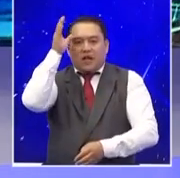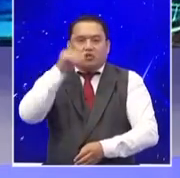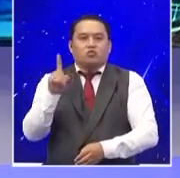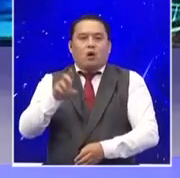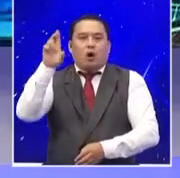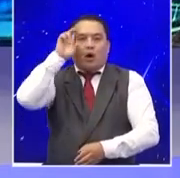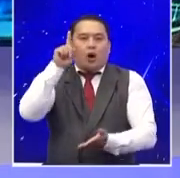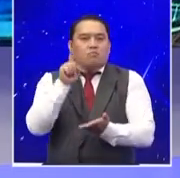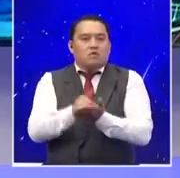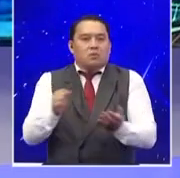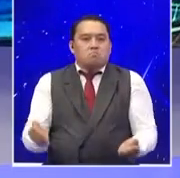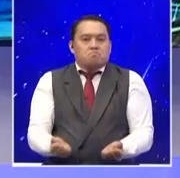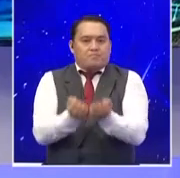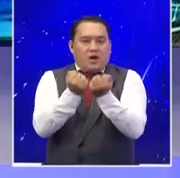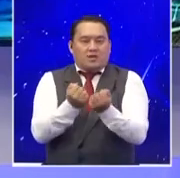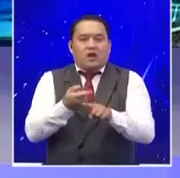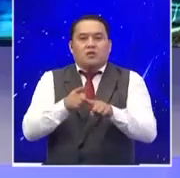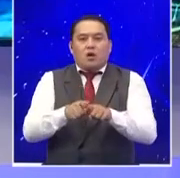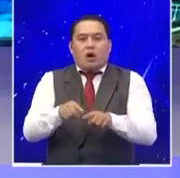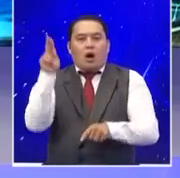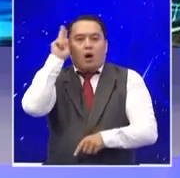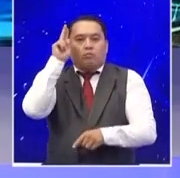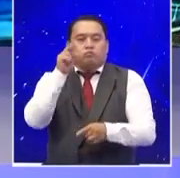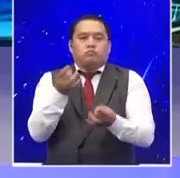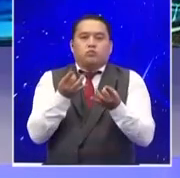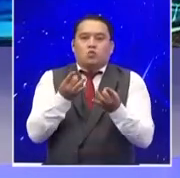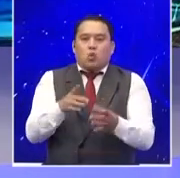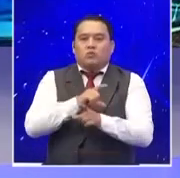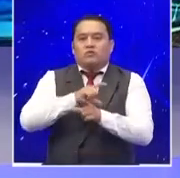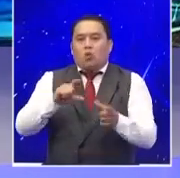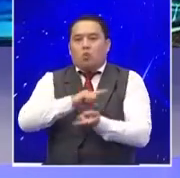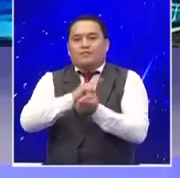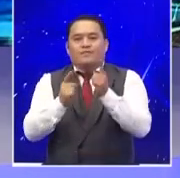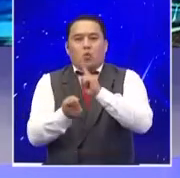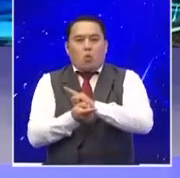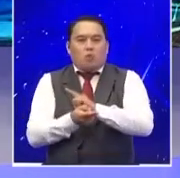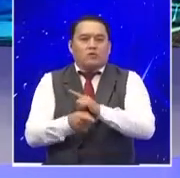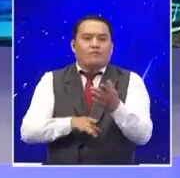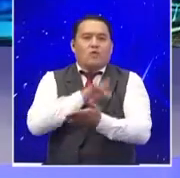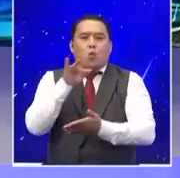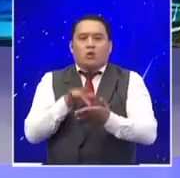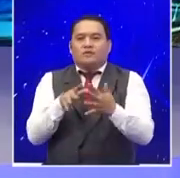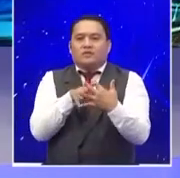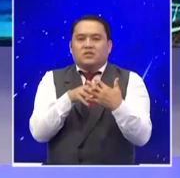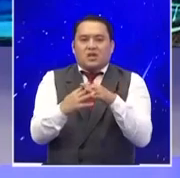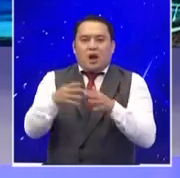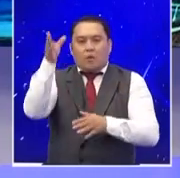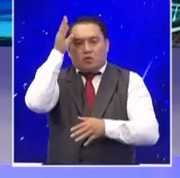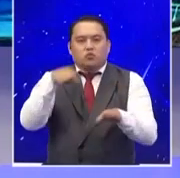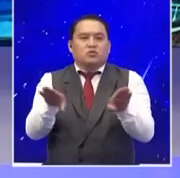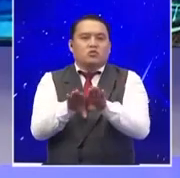что государство должно поддерживать так называемые обычные школы и тем самым преодолеть разрыв между городом и селом в сфере